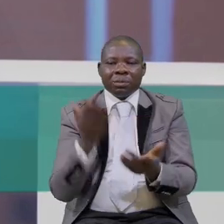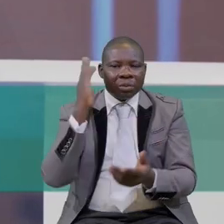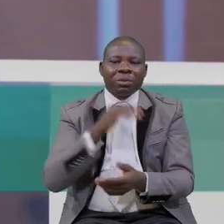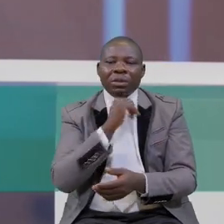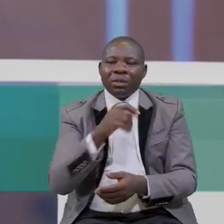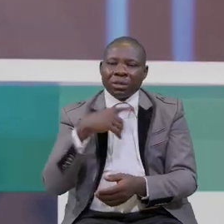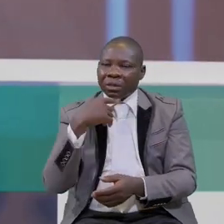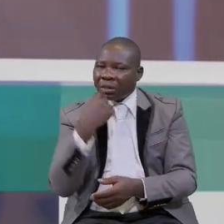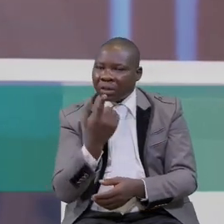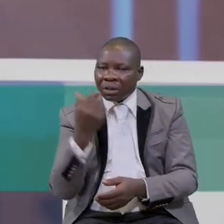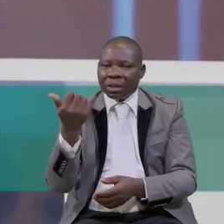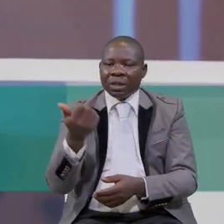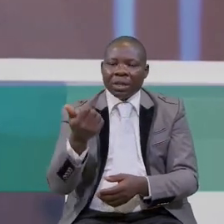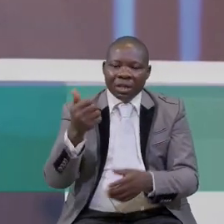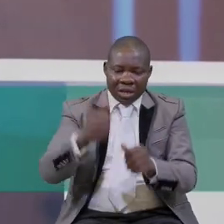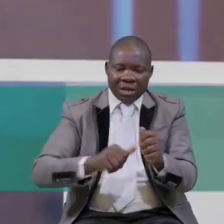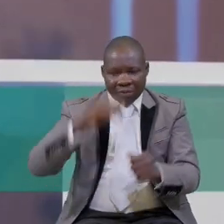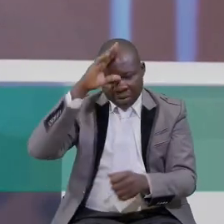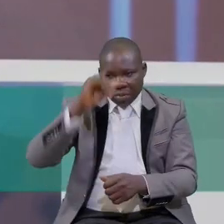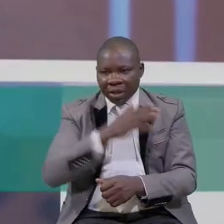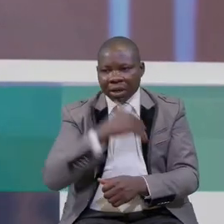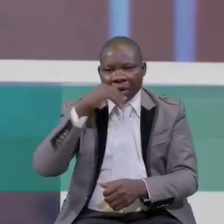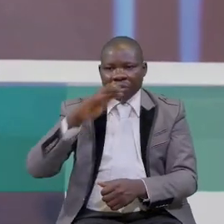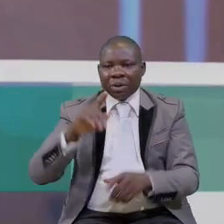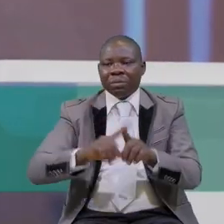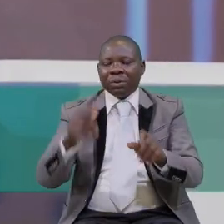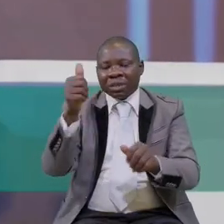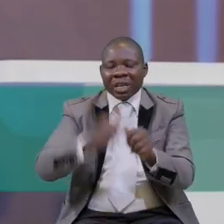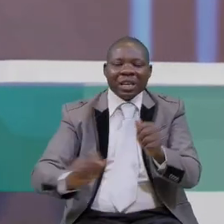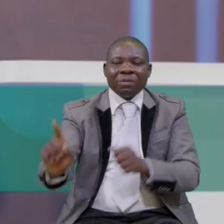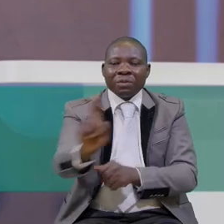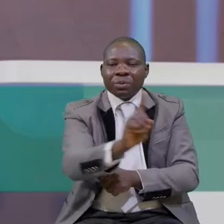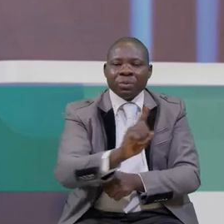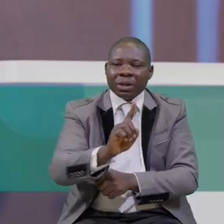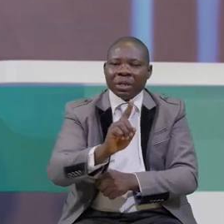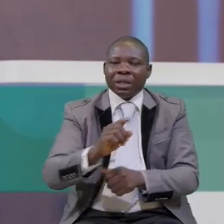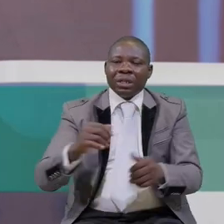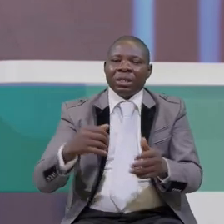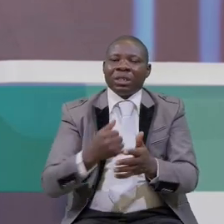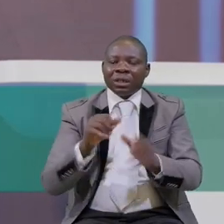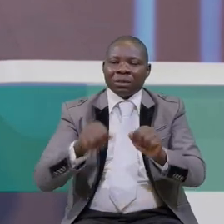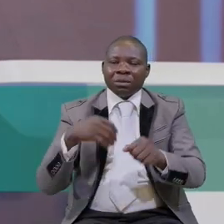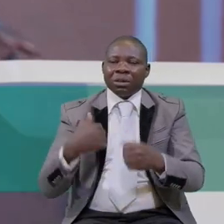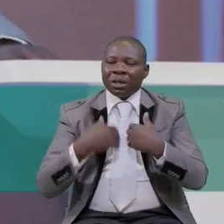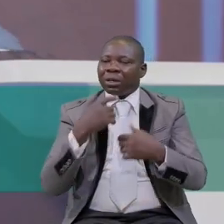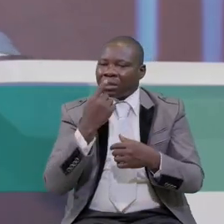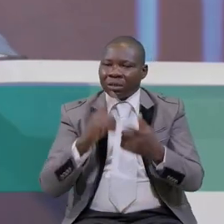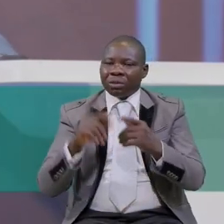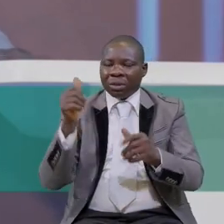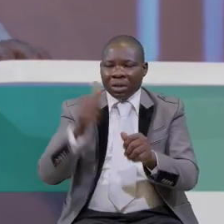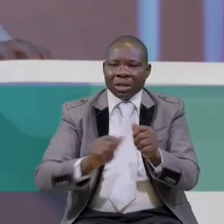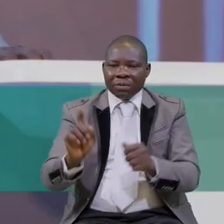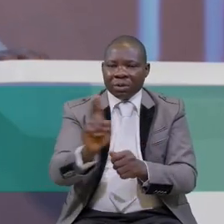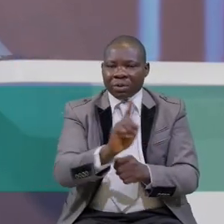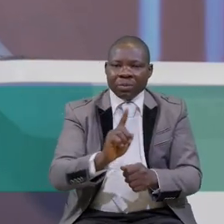La Bible ne dira pas à tout homme, mais tout le monde, à chacun. Il pouvait dire à tout le monde, «